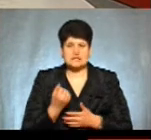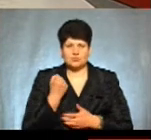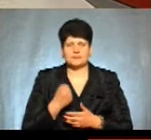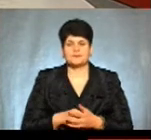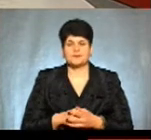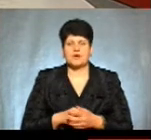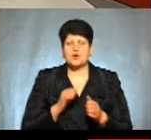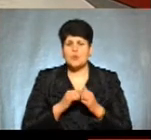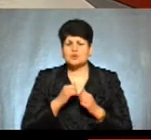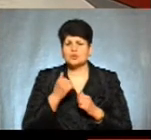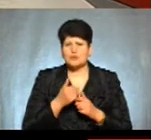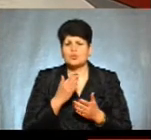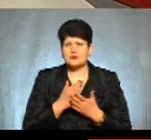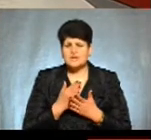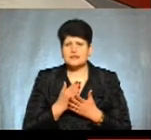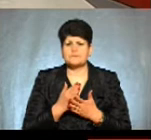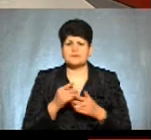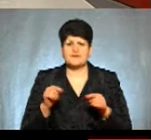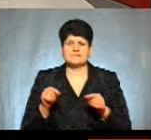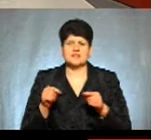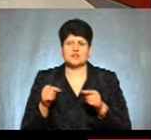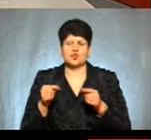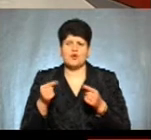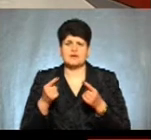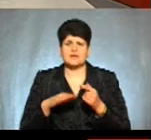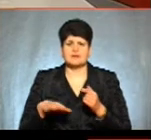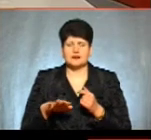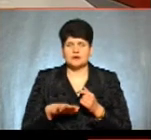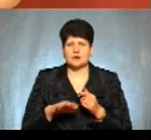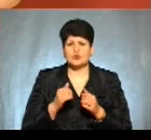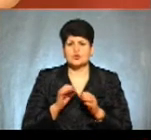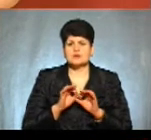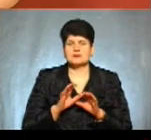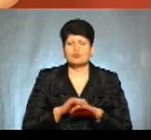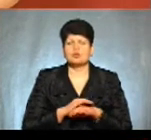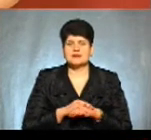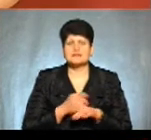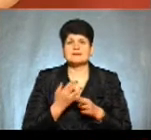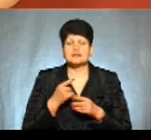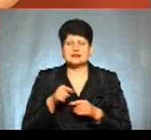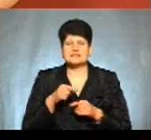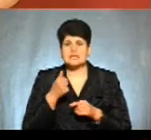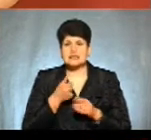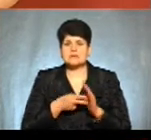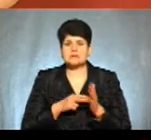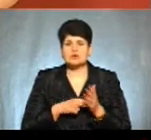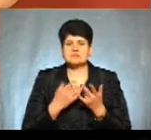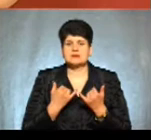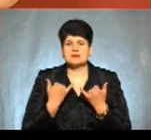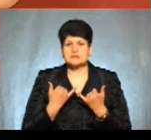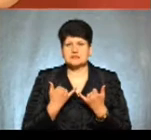лісу, кожного року відбувається певна кількість відновлення в плані територій. Розкажіть, будь ласка, скільки на цей рік заплановано і скільки